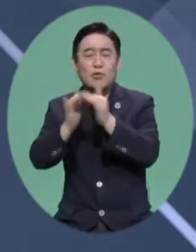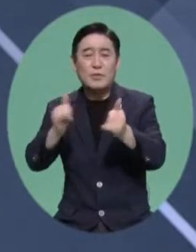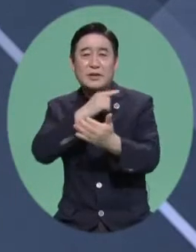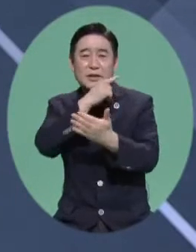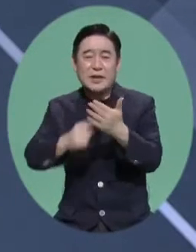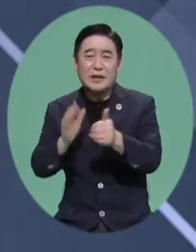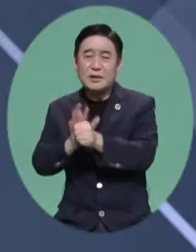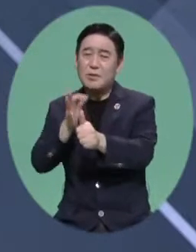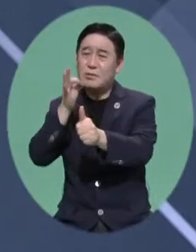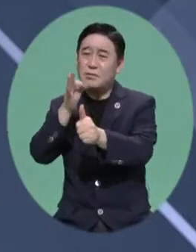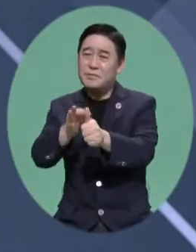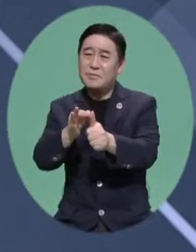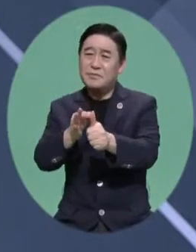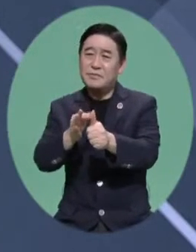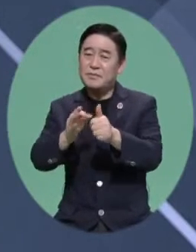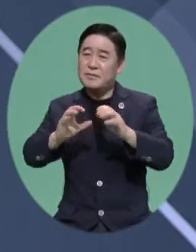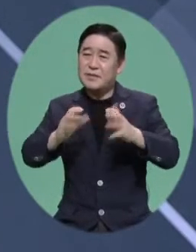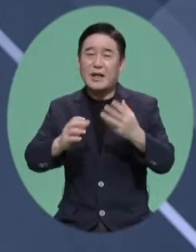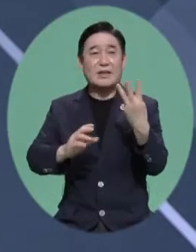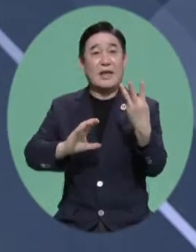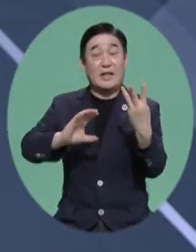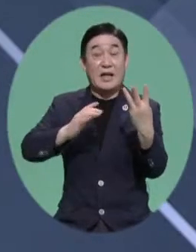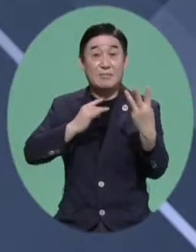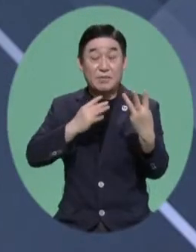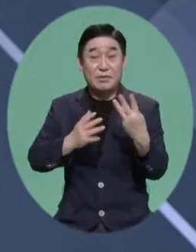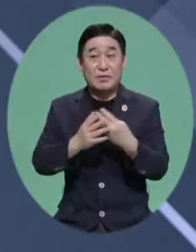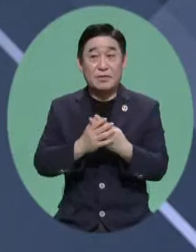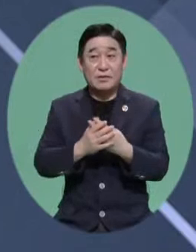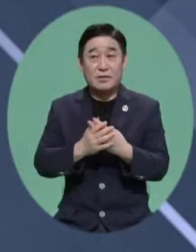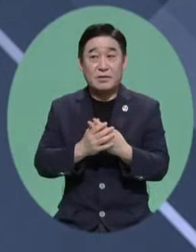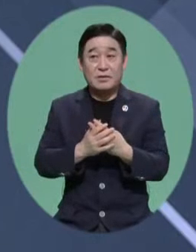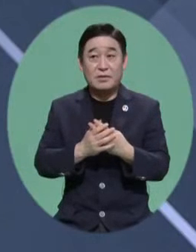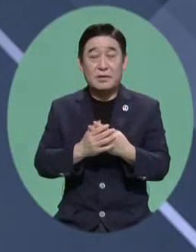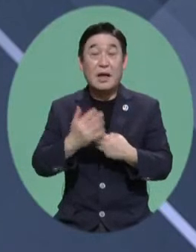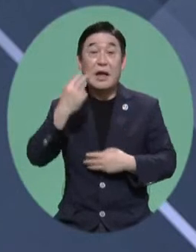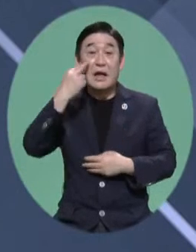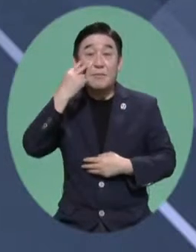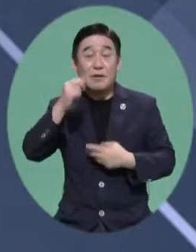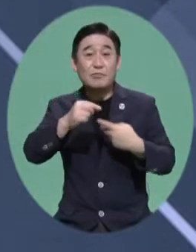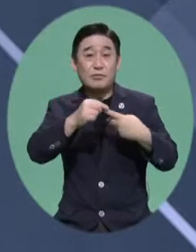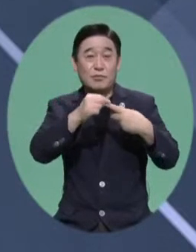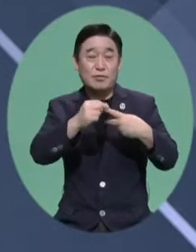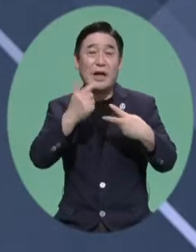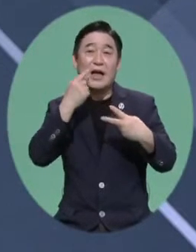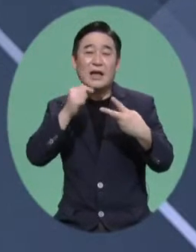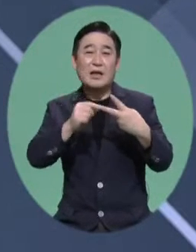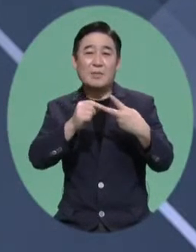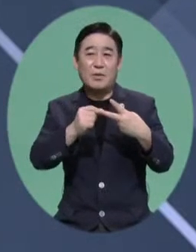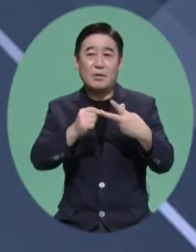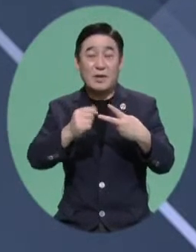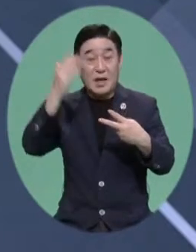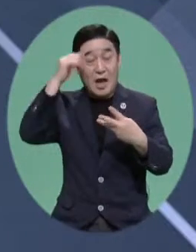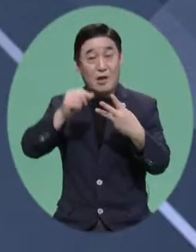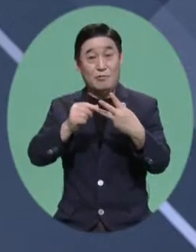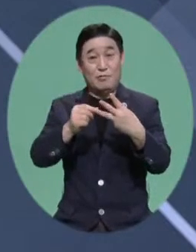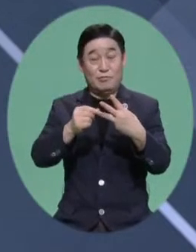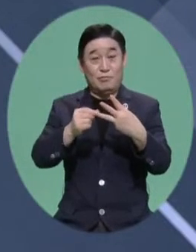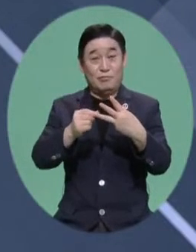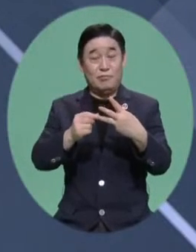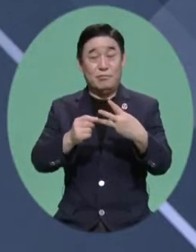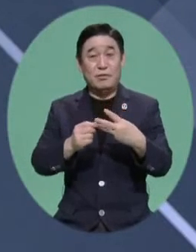잰 앙금을 이렇게 지원한 나라는 세나 랍니다 바로 엄 이웃과 일본과 그리고 대한민국